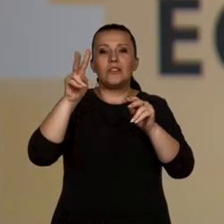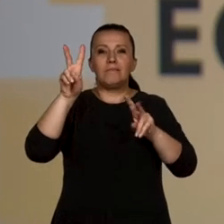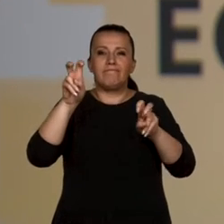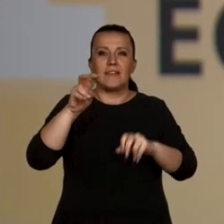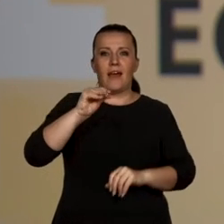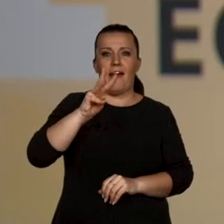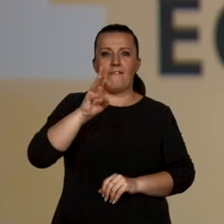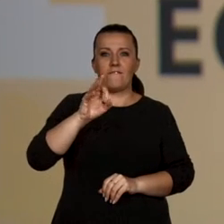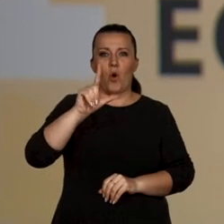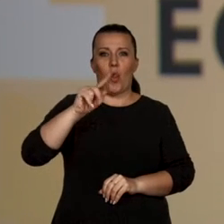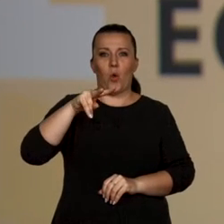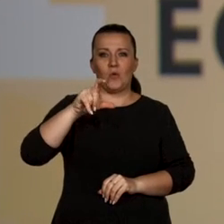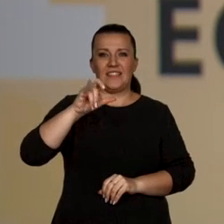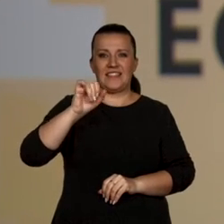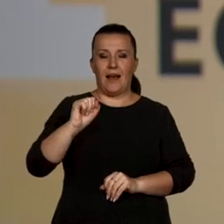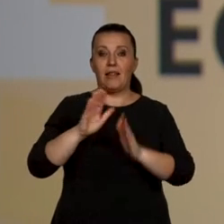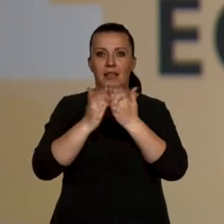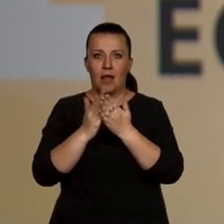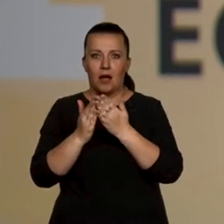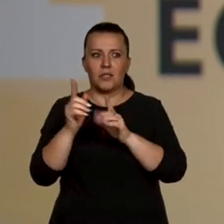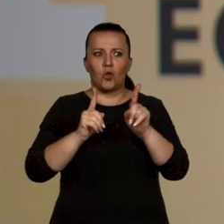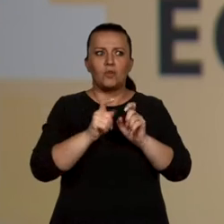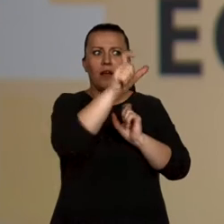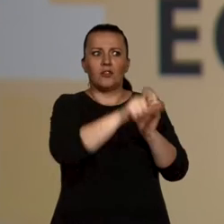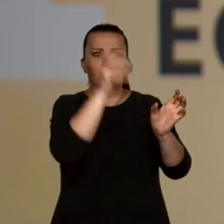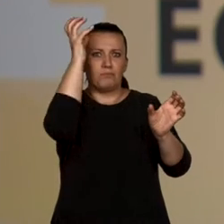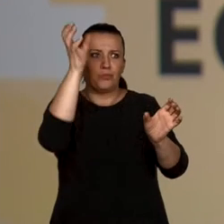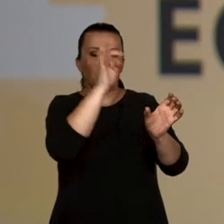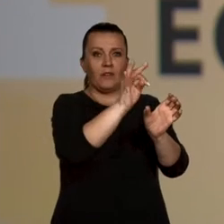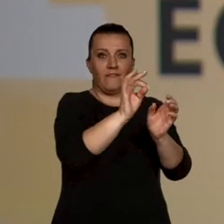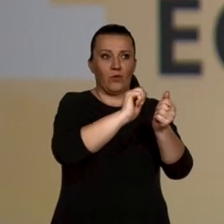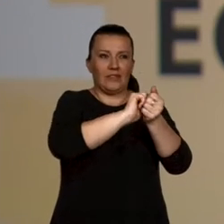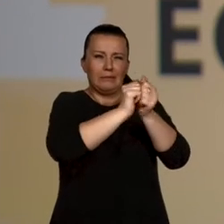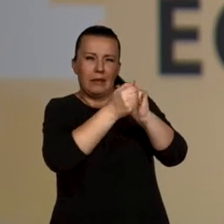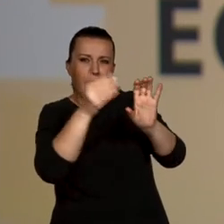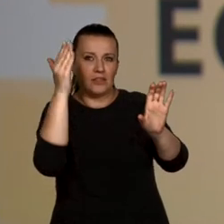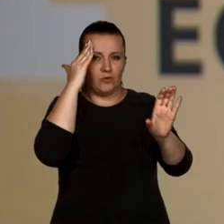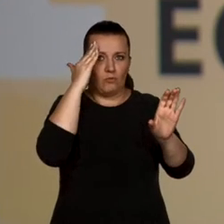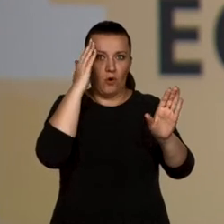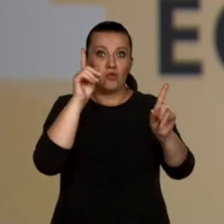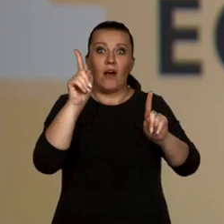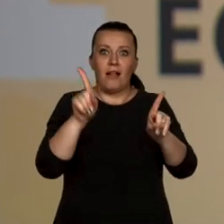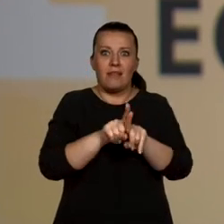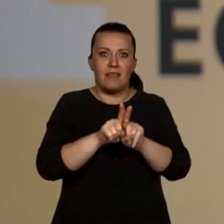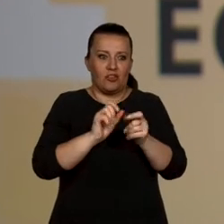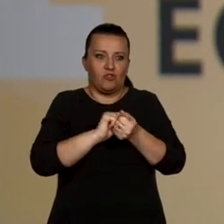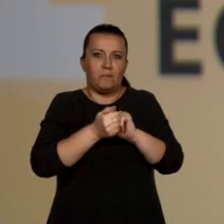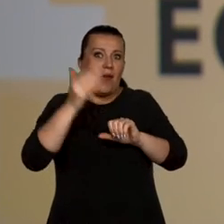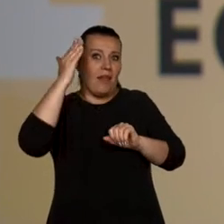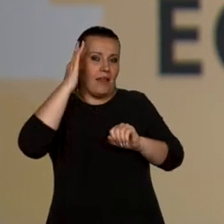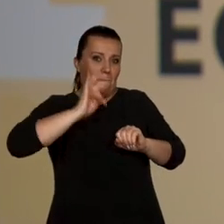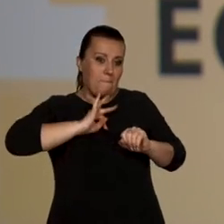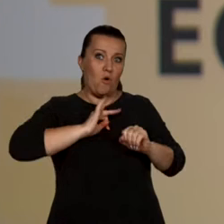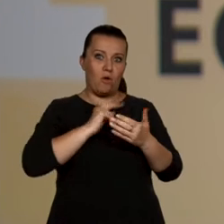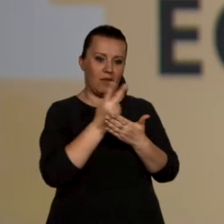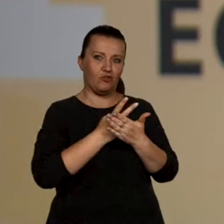literacką, czyli jak zmienia się świadomość pisarza, ale także jak zmienia się świadomość czytelnika. I to jest oczywista rzecz,